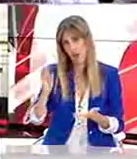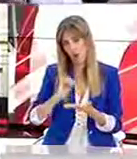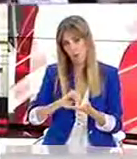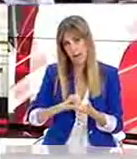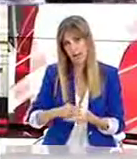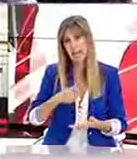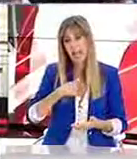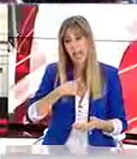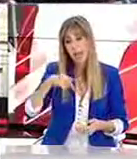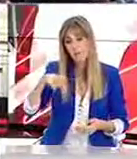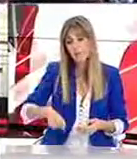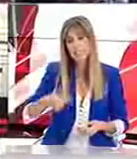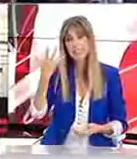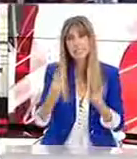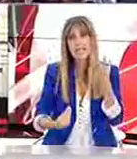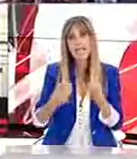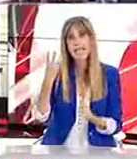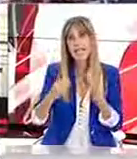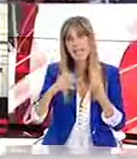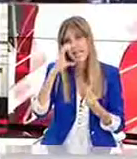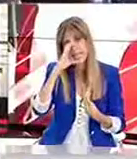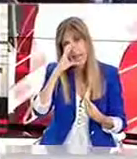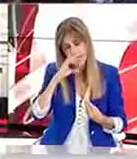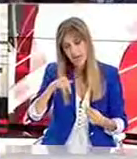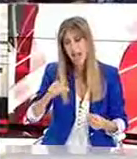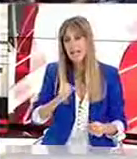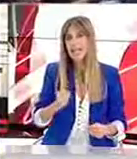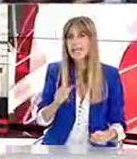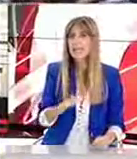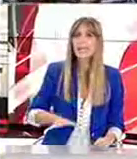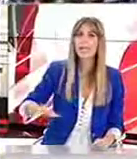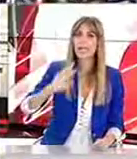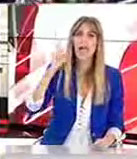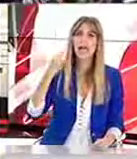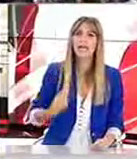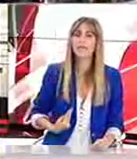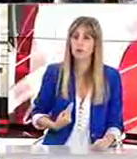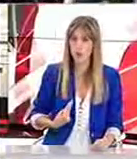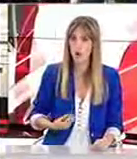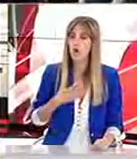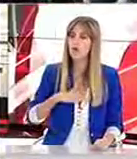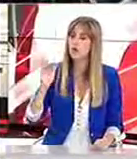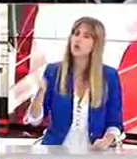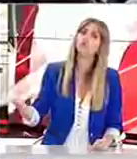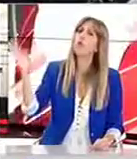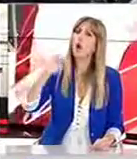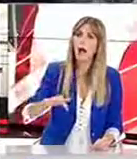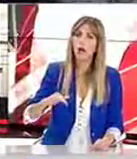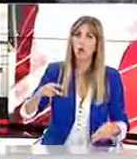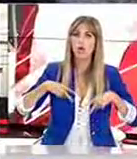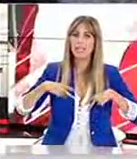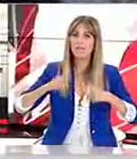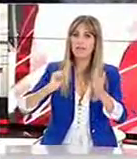από τα Γιάννα και την Ήπειρο, θα σας βάλω ένα άλλο ερώτημα. Η κυβέρνηση έχει προαναγγείλει συμφωνία και με την Αλβανία για να λυθούν εκκρεμότητες